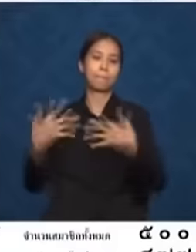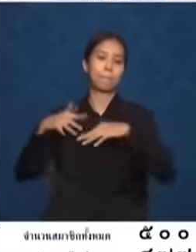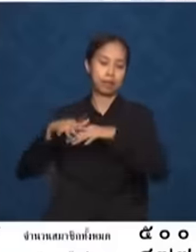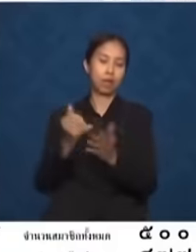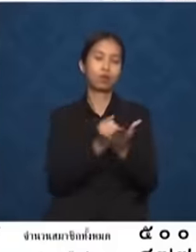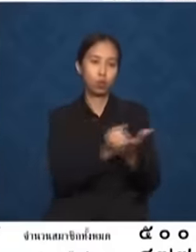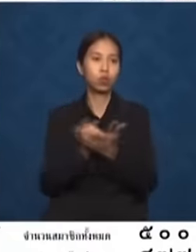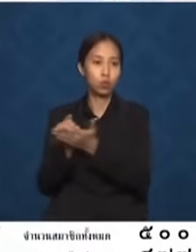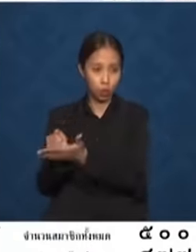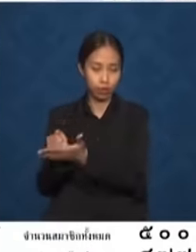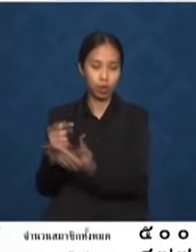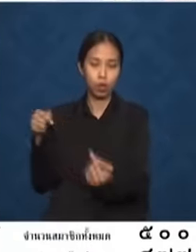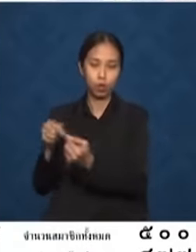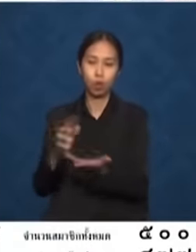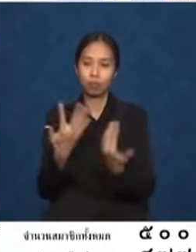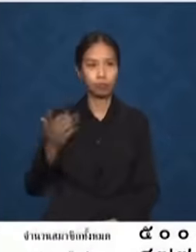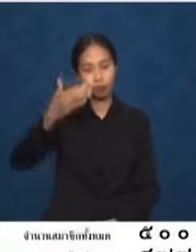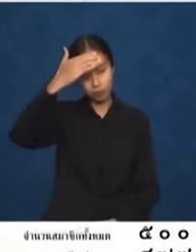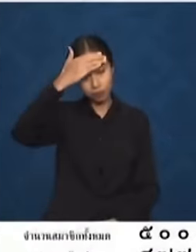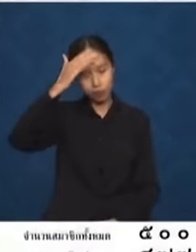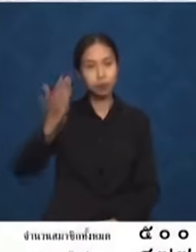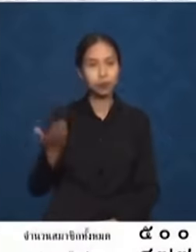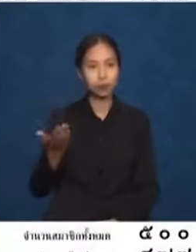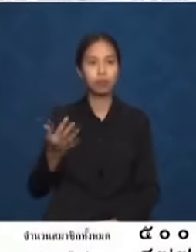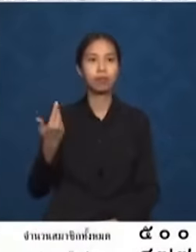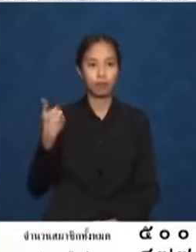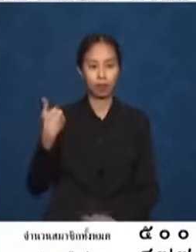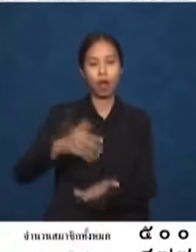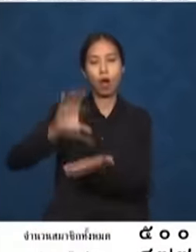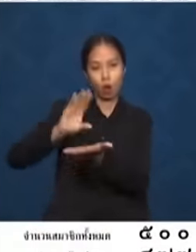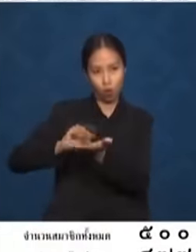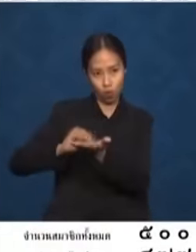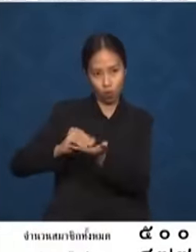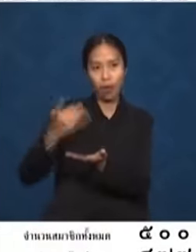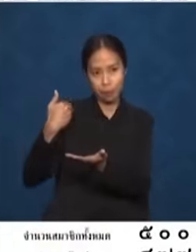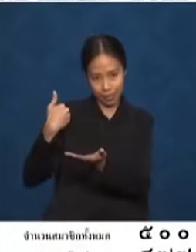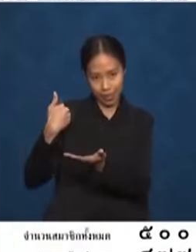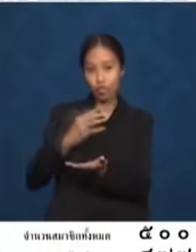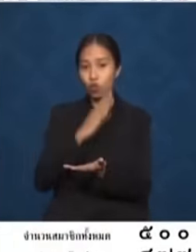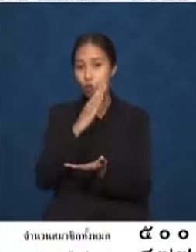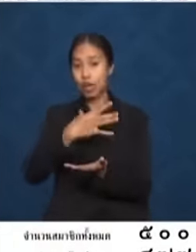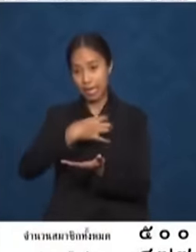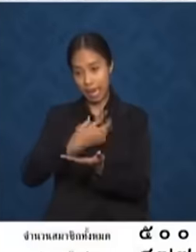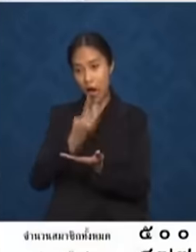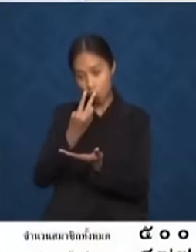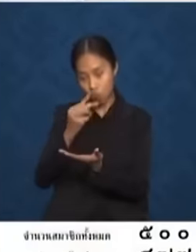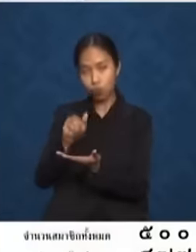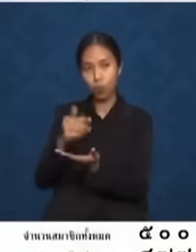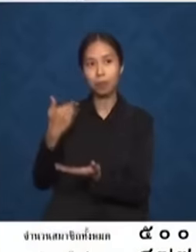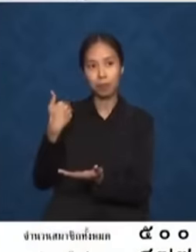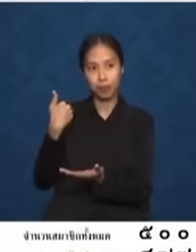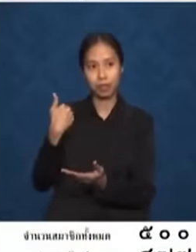กับเรื่องนี้ในการพิจารณาต่อไปในกรรมธิการครับขอบคุณครับท่านประธานครับ ข้อมูลมีครับอยู่ในมือนี่ถ้าอยากดูนะครับผมเรียนด้วยความเคาร